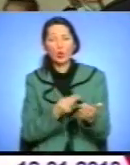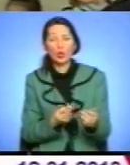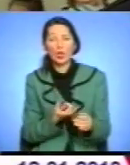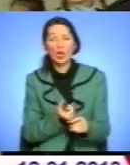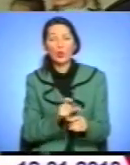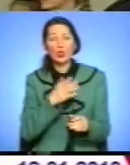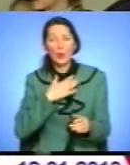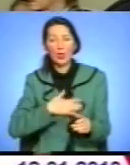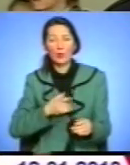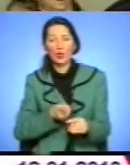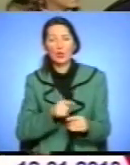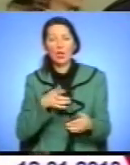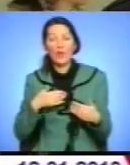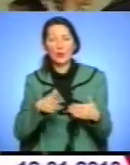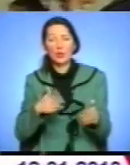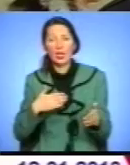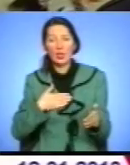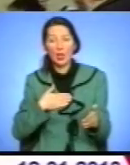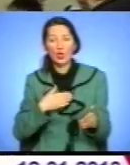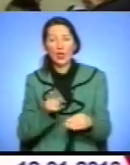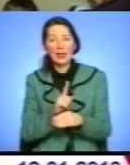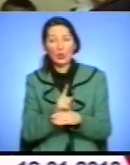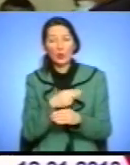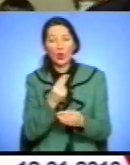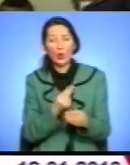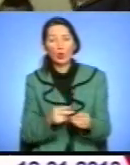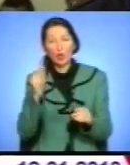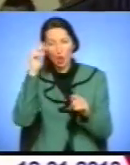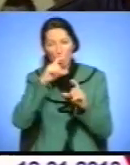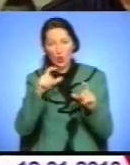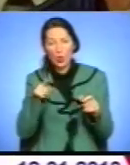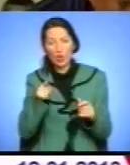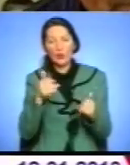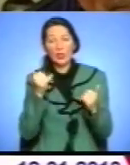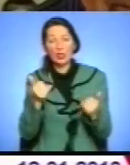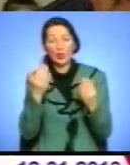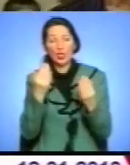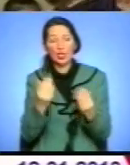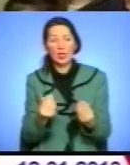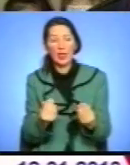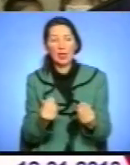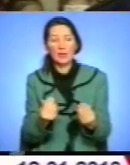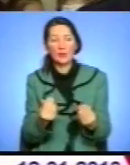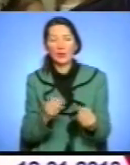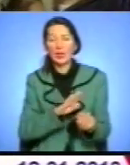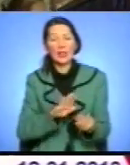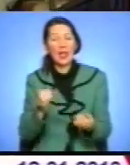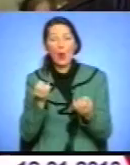випускник нашої школи, Тернопільської художньої школи, і що він на сьогоднішній день не